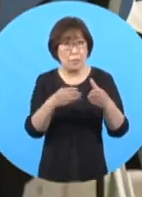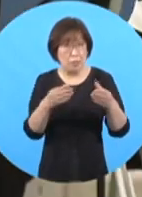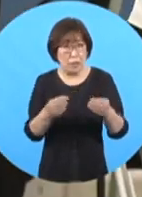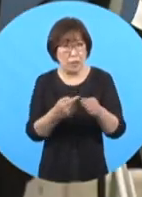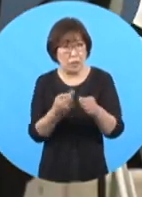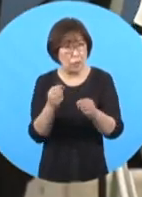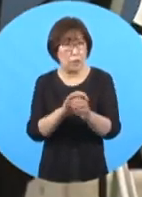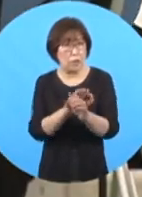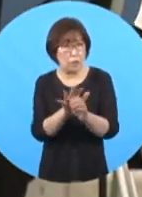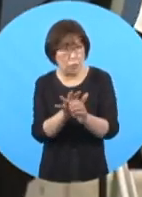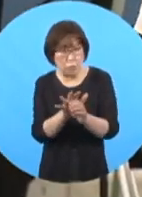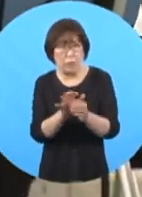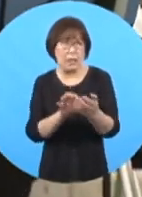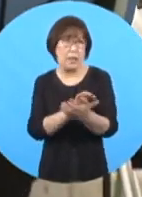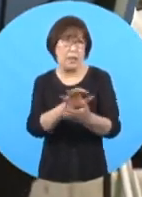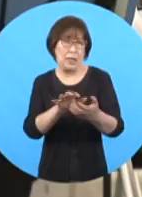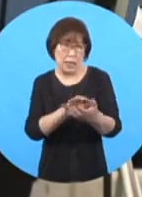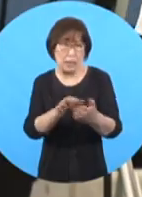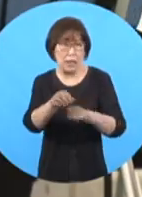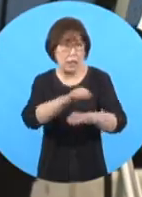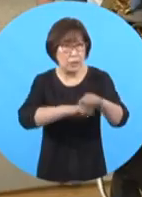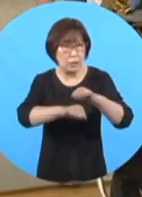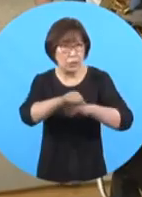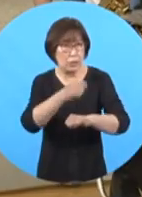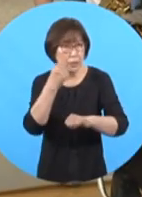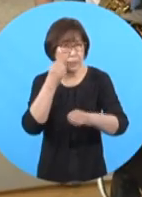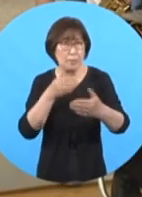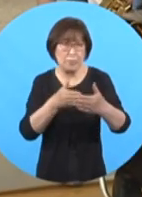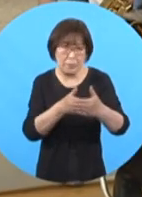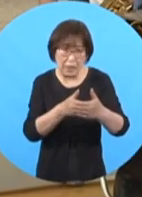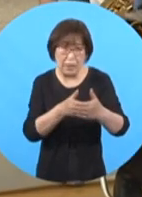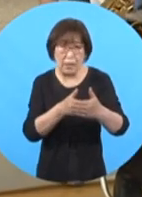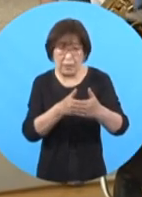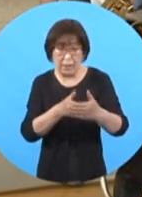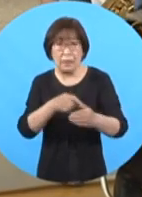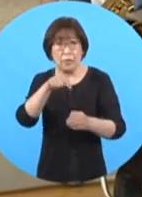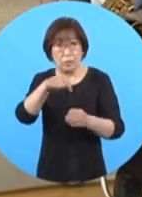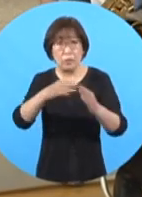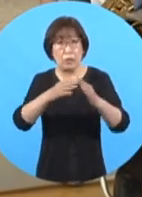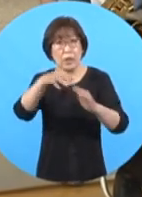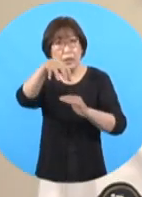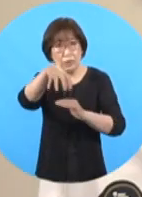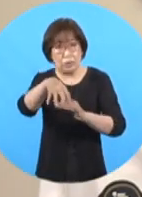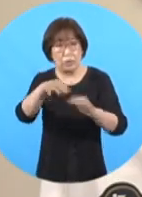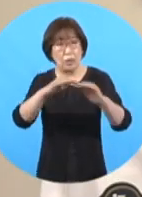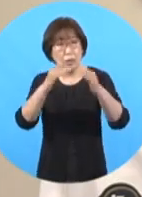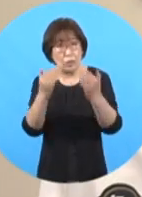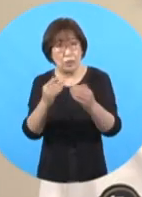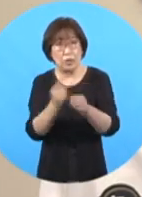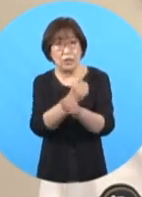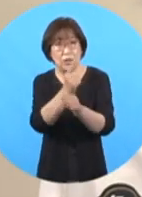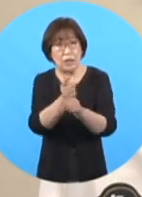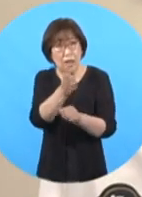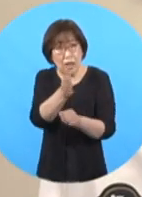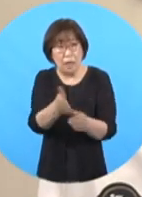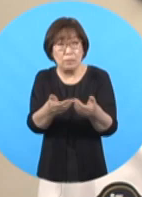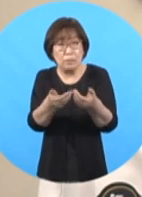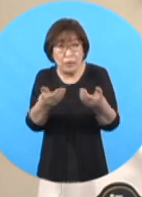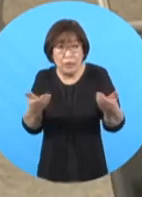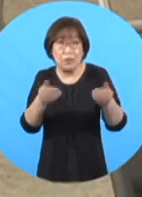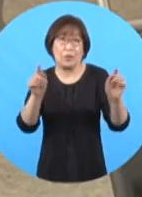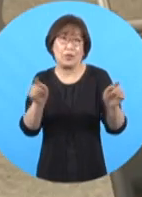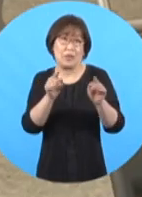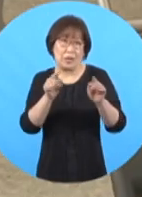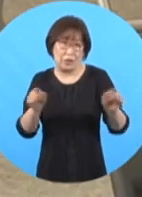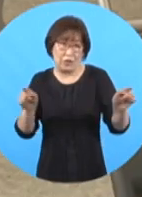頃中では思うような活動ができるすだちくん森のシアターではおよそ1年半ぶりのコンサートと